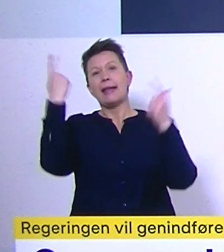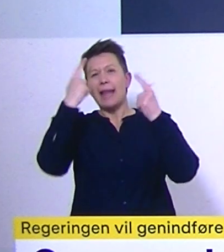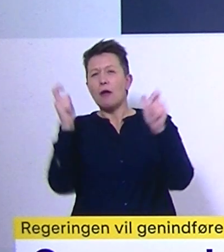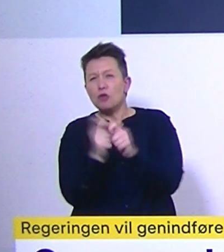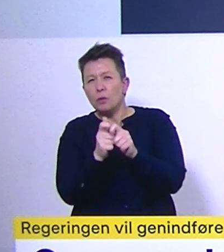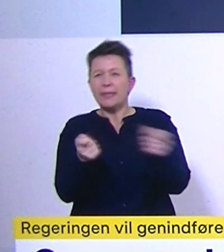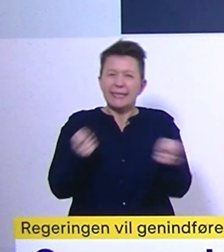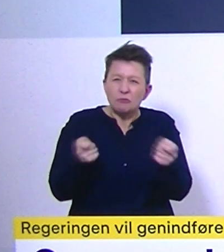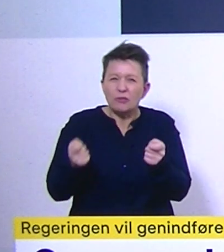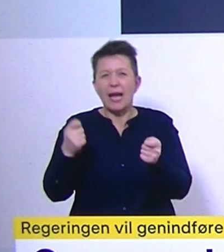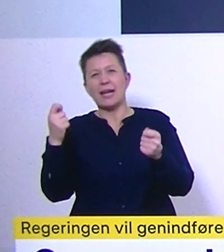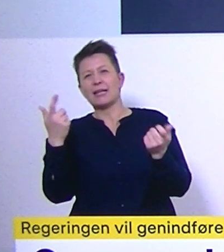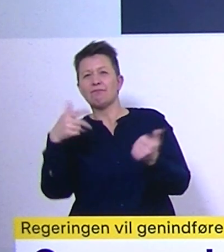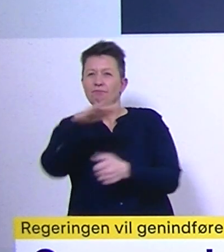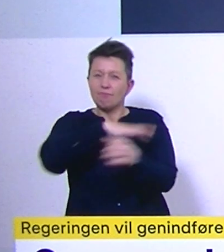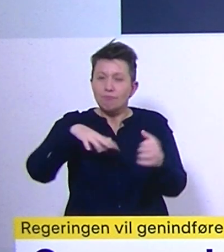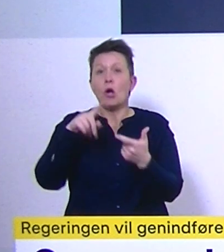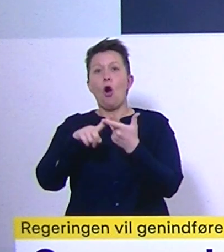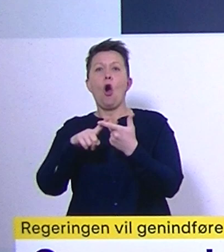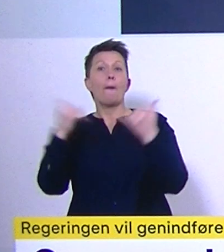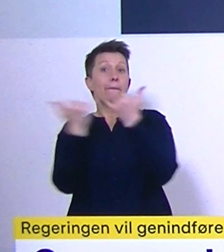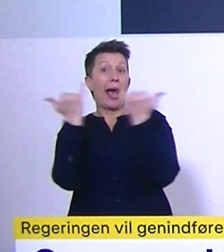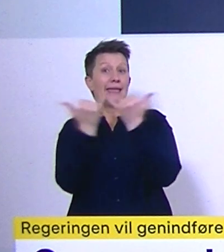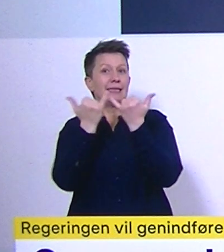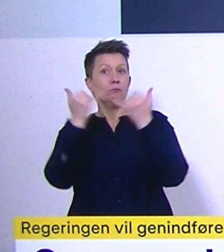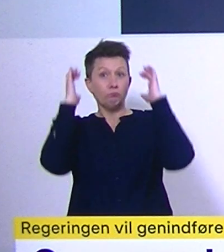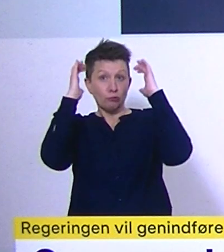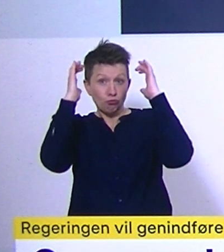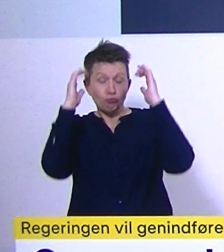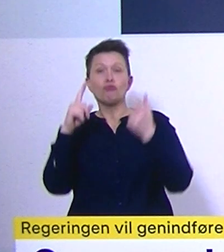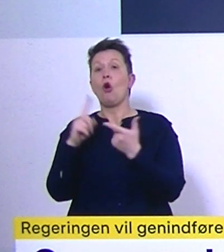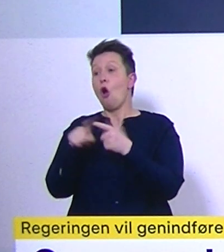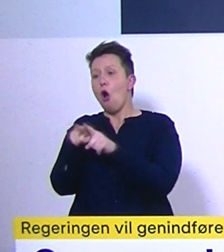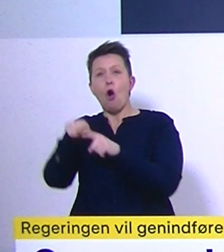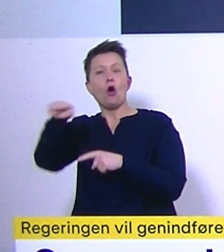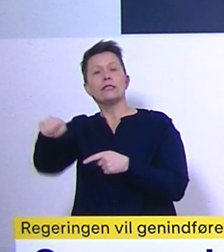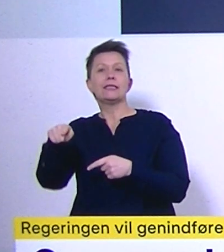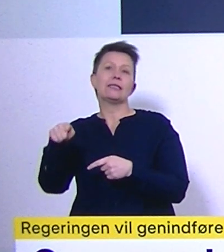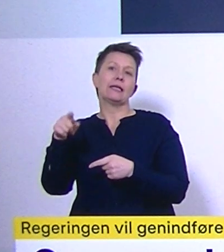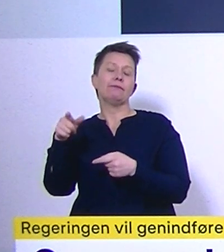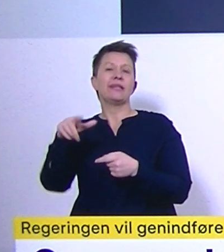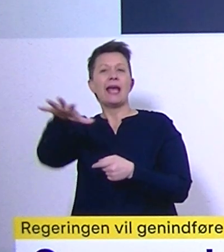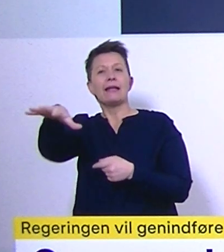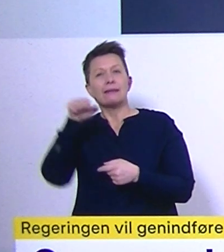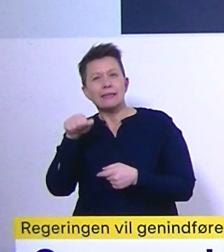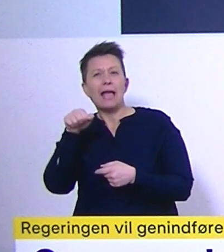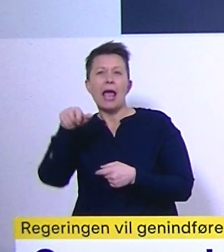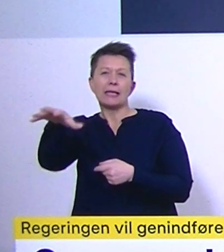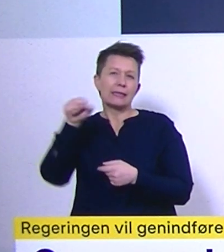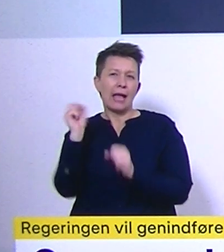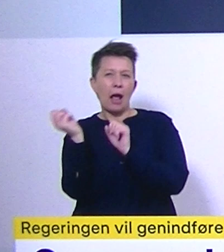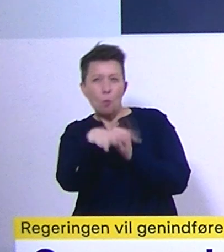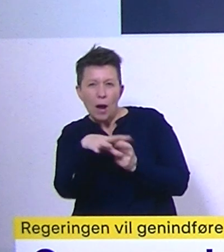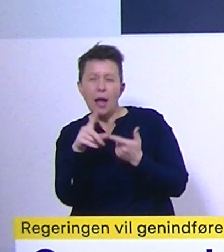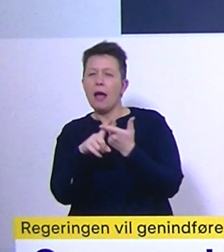serveringssteder med nogle undtagelser for takeaway og varmestuer osv. Og derudover så foreslår vores eksperter også